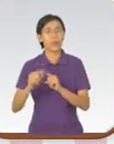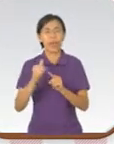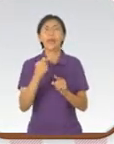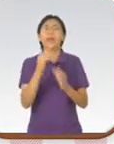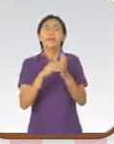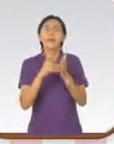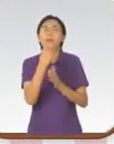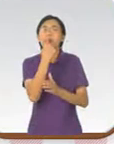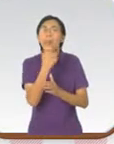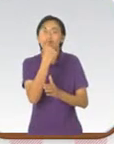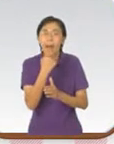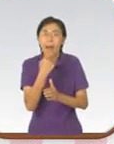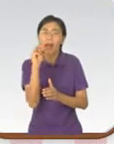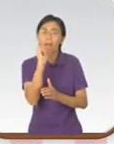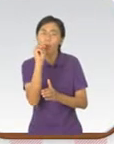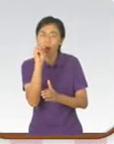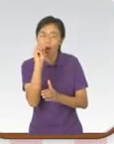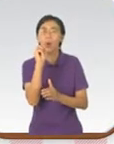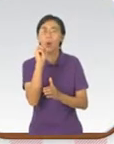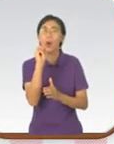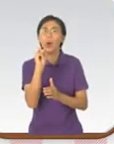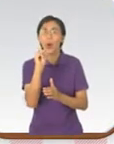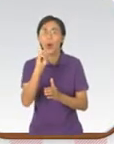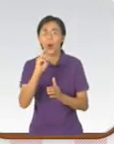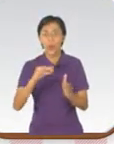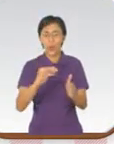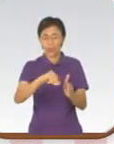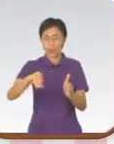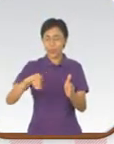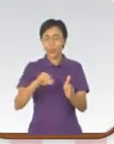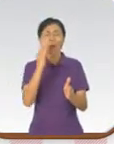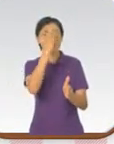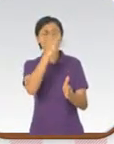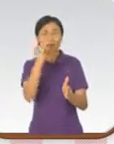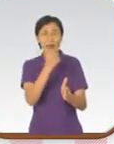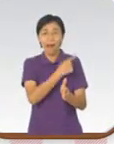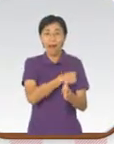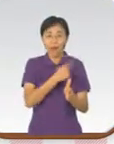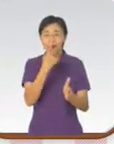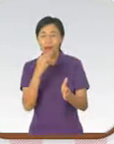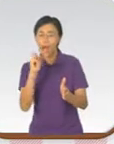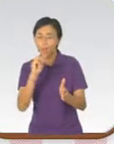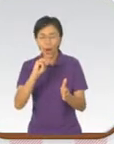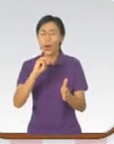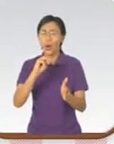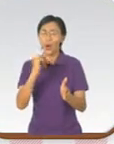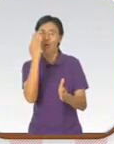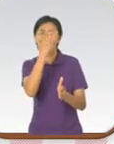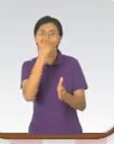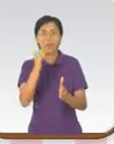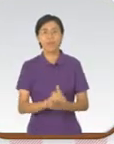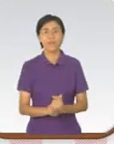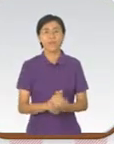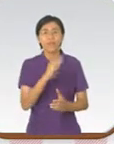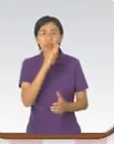แดงแดงแดงแดงม่วงๆนะคะผสมกันก็จะสวย ให้สีตัดกันนะครับ ใช่ค่ะหรือถ้าตักเสิร์ฟในจ